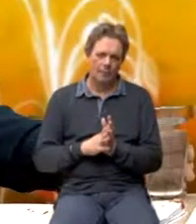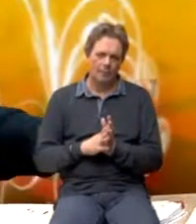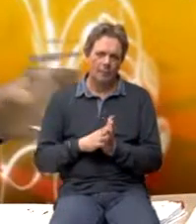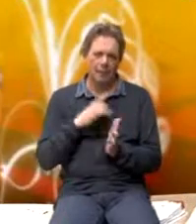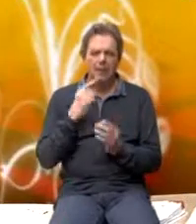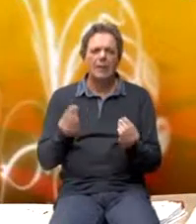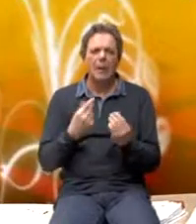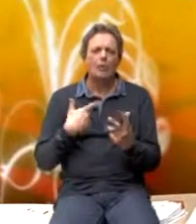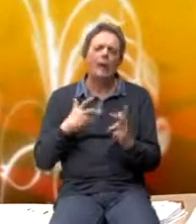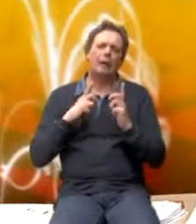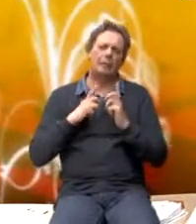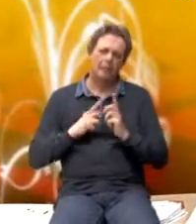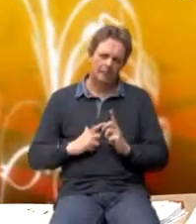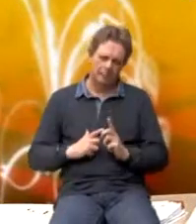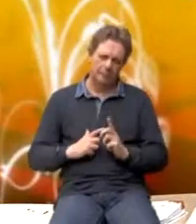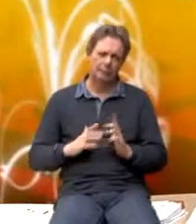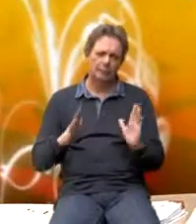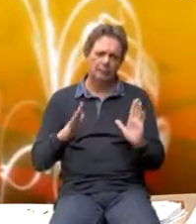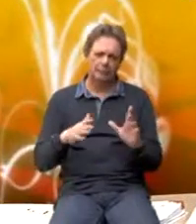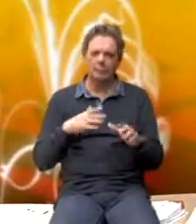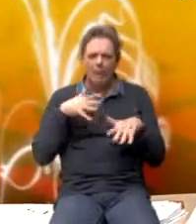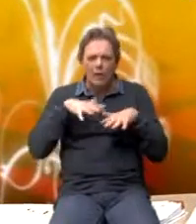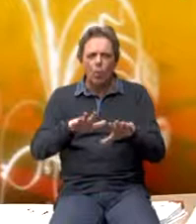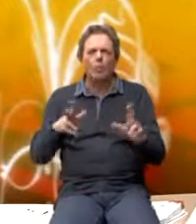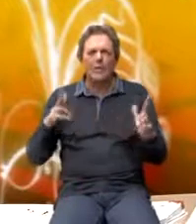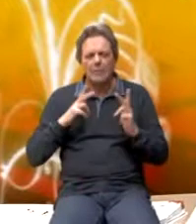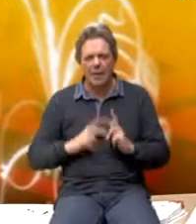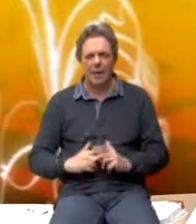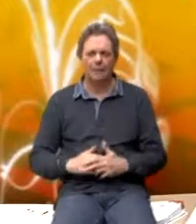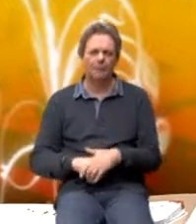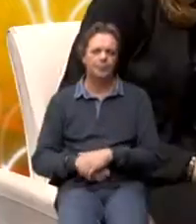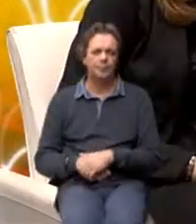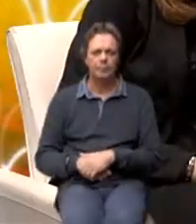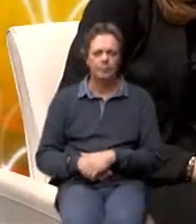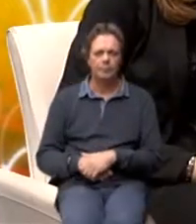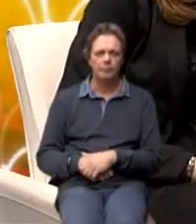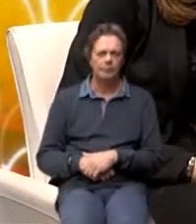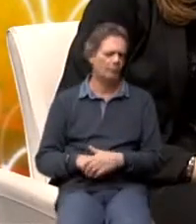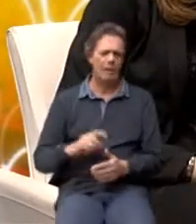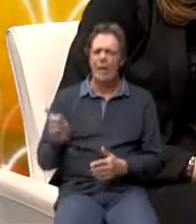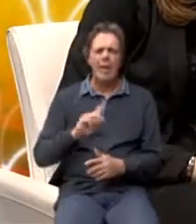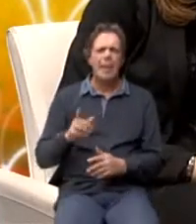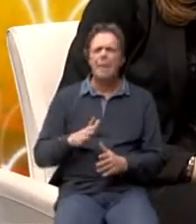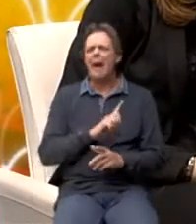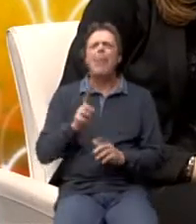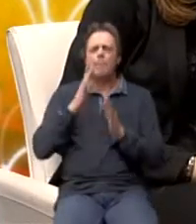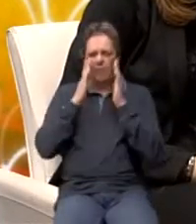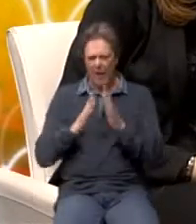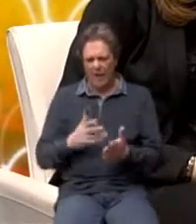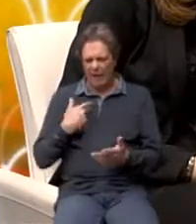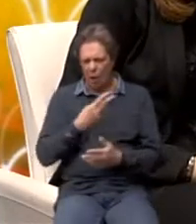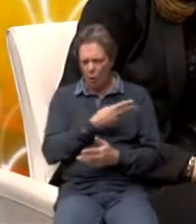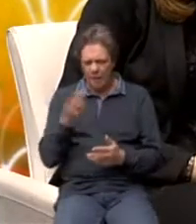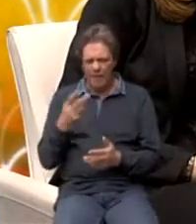svi smirimo. Najprej mene smirite, jel da mogu dalje kupovati. Jednu rečenicu. Pa nema nepovjerenja u te proizvode. Znači, kao što